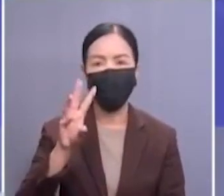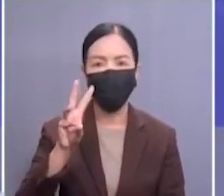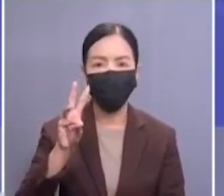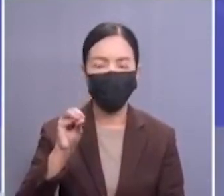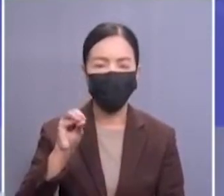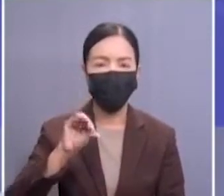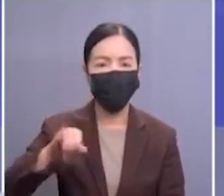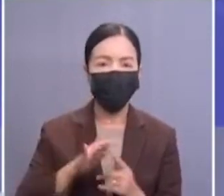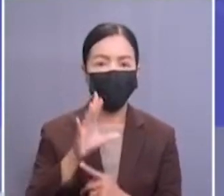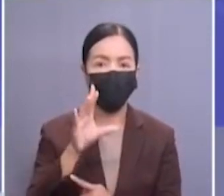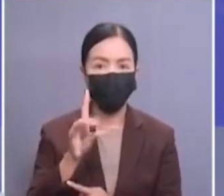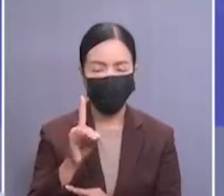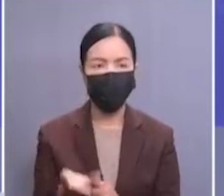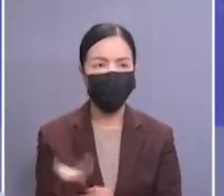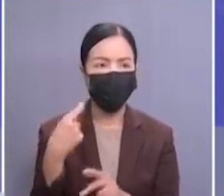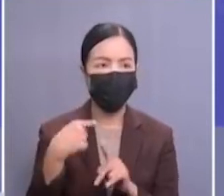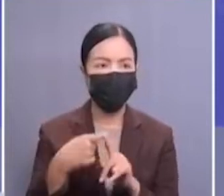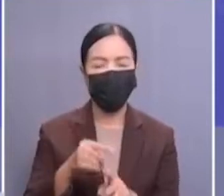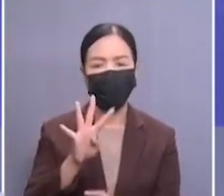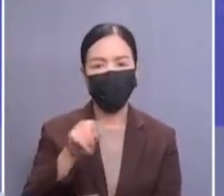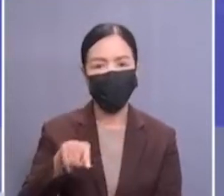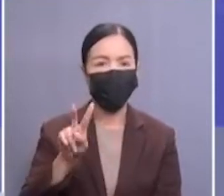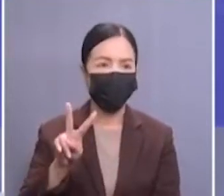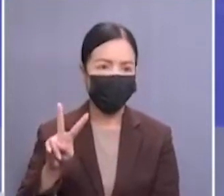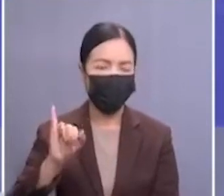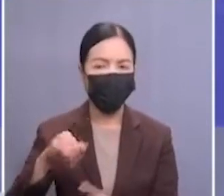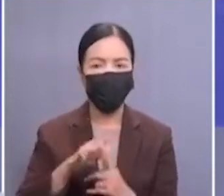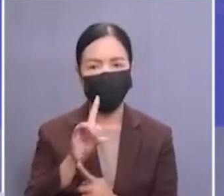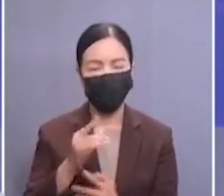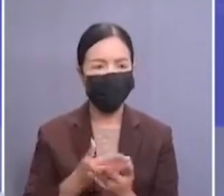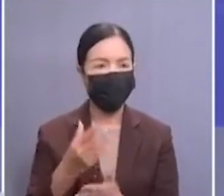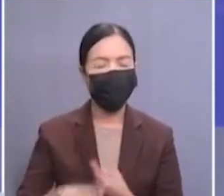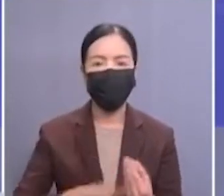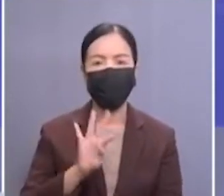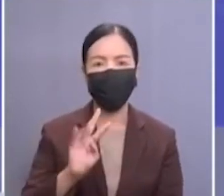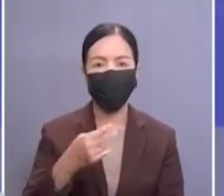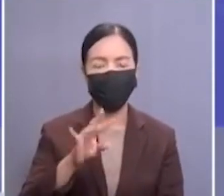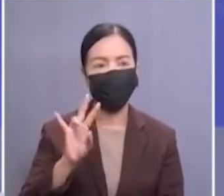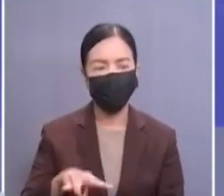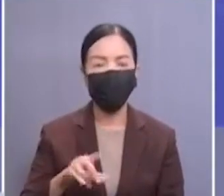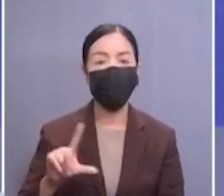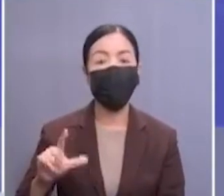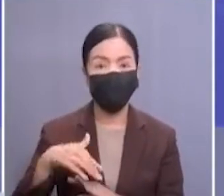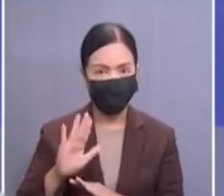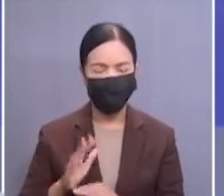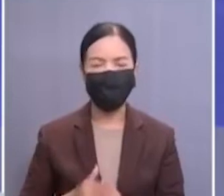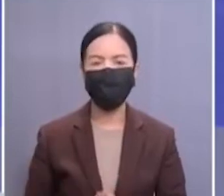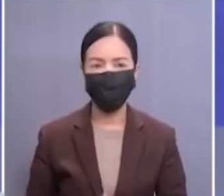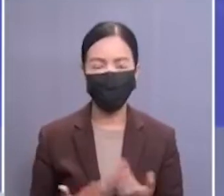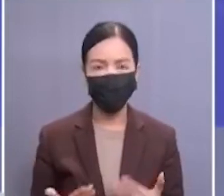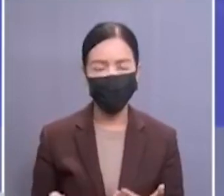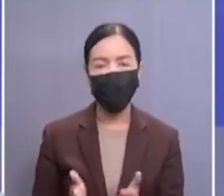จุด 6จุดค่ะเพิ่มขึ้นไป 4.12จุดมูลค่าของการซื้อขายอยู่ที่กว่า 4หมื่นเจ็ดพันกว่าล้านบาทค่ะ